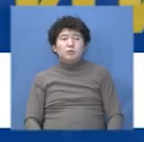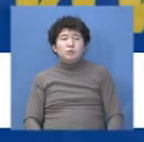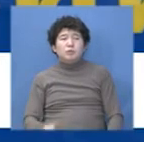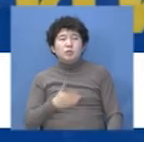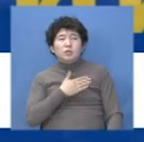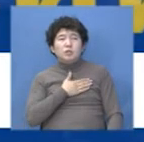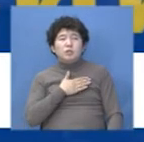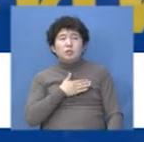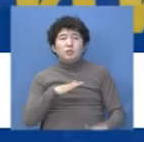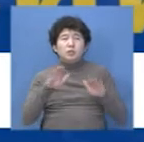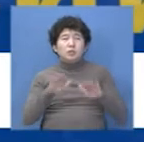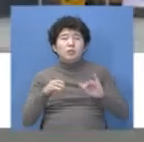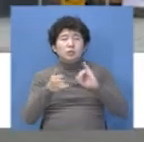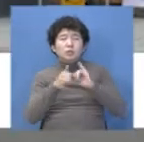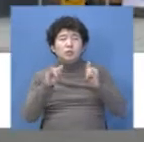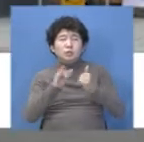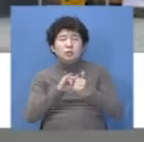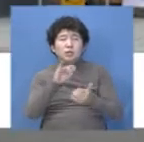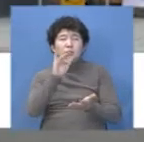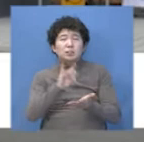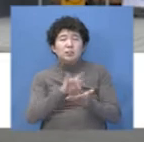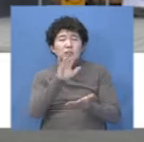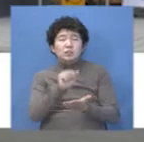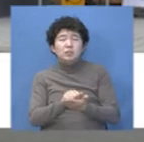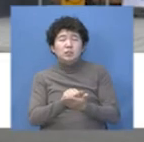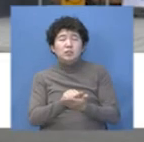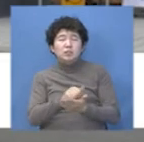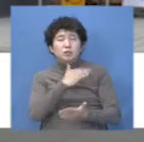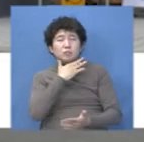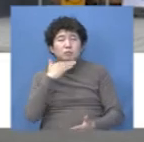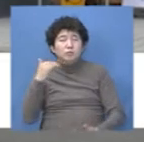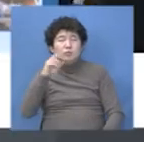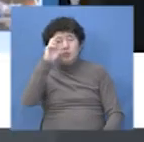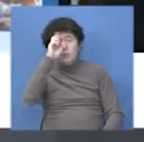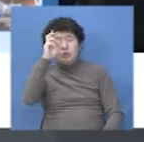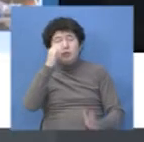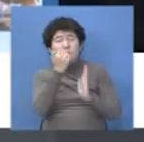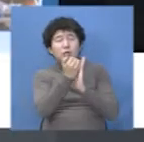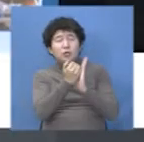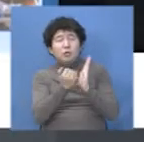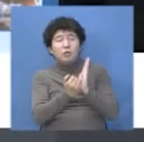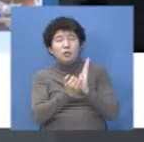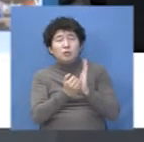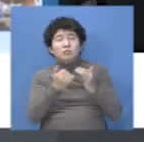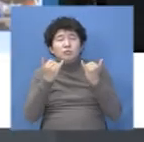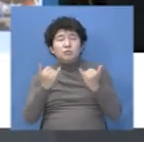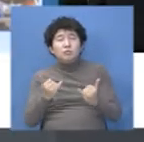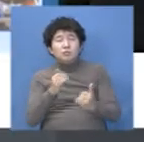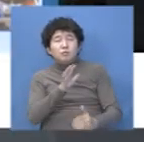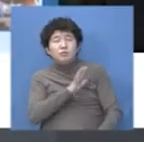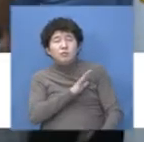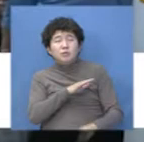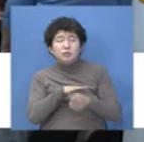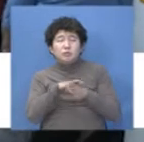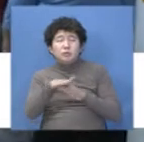нашем регионе. Таковско-Каменогорский центр занятости осуществляет множество государственных программ. В настоящее время уже были